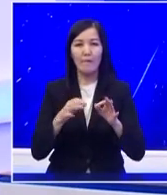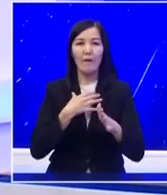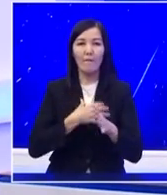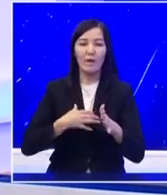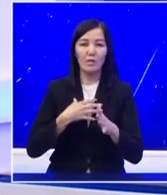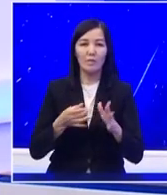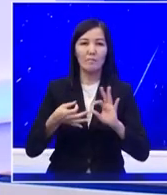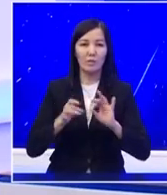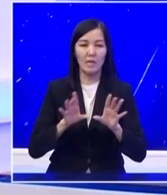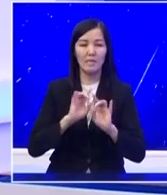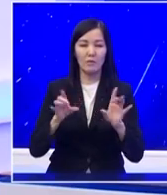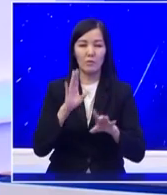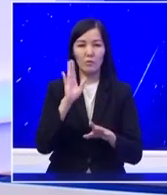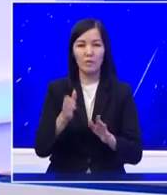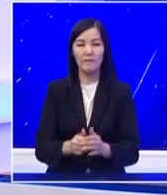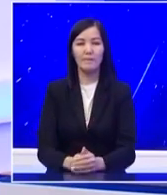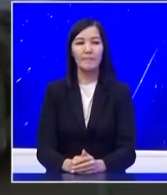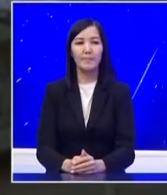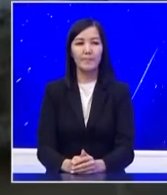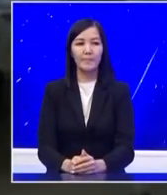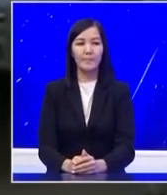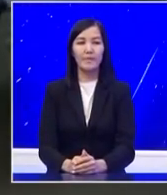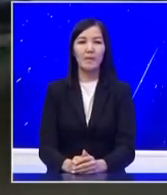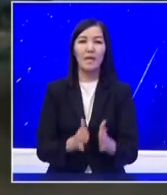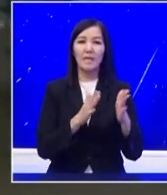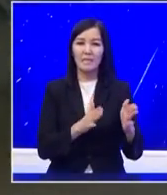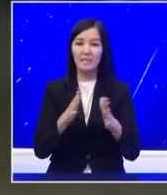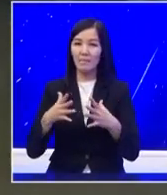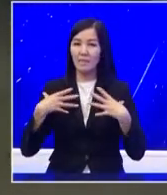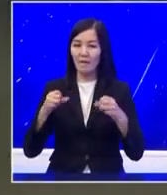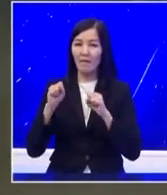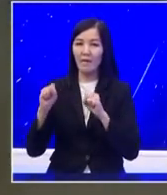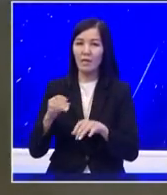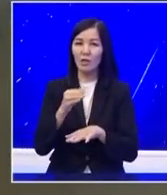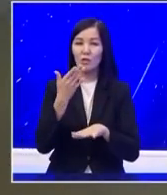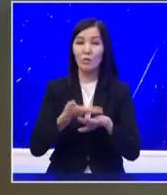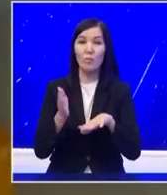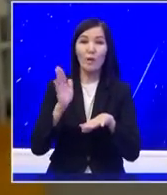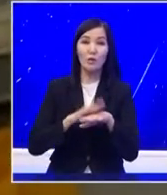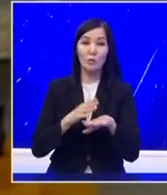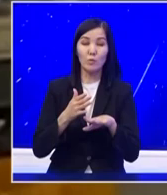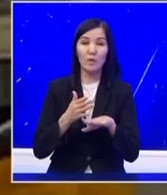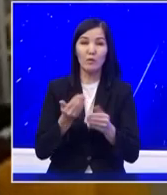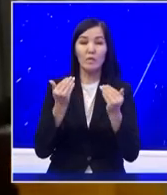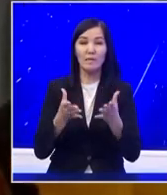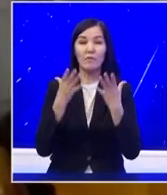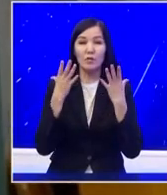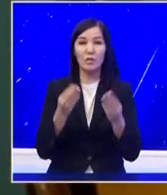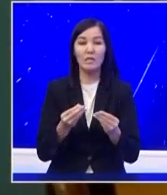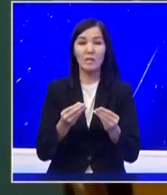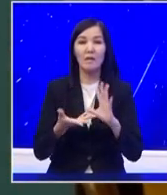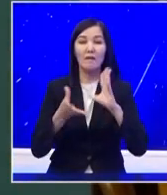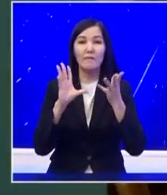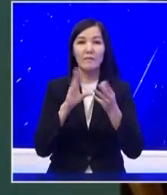важном в материале Ануара Мангельдинова. Система здравоохранения ЖТСУ испытывает большую нагрузку. На сегодняшний день в регионе выявлено